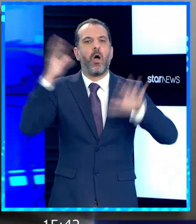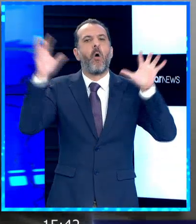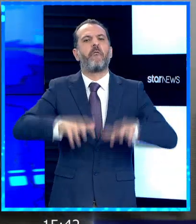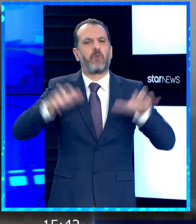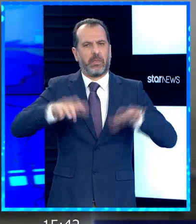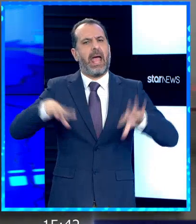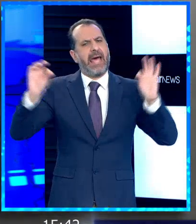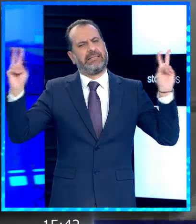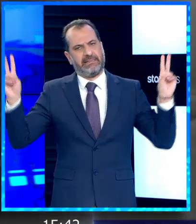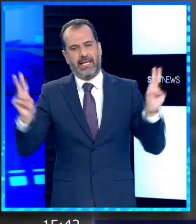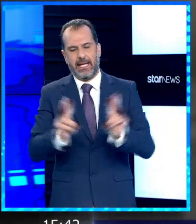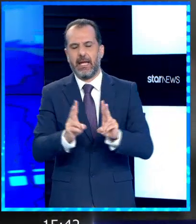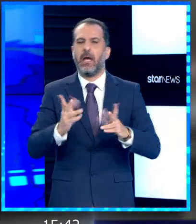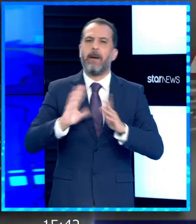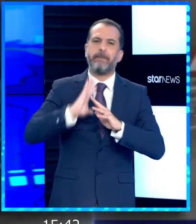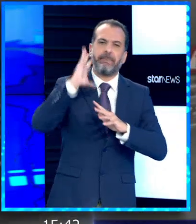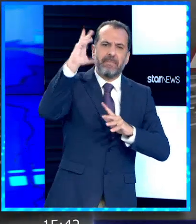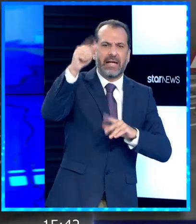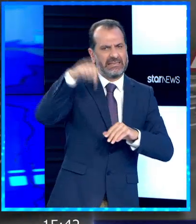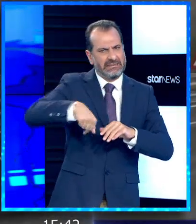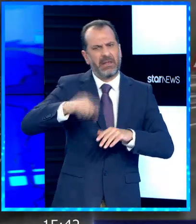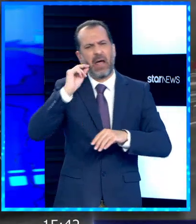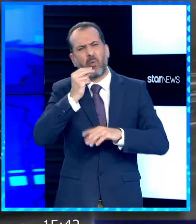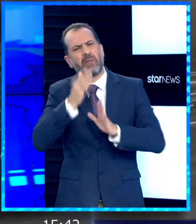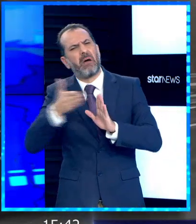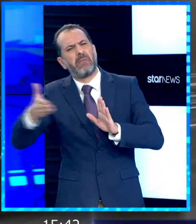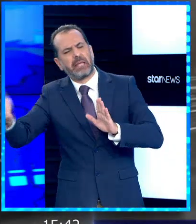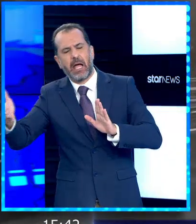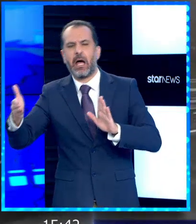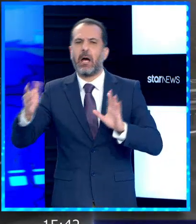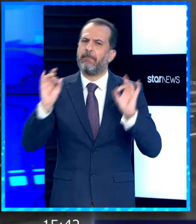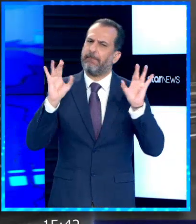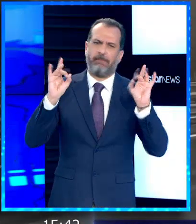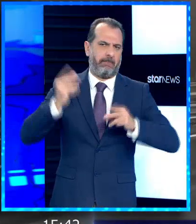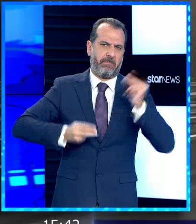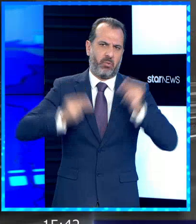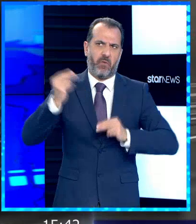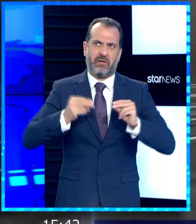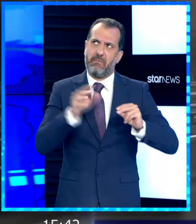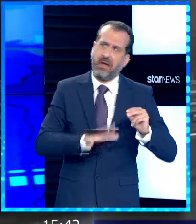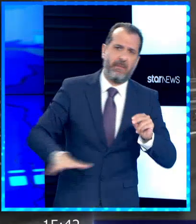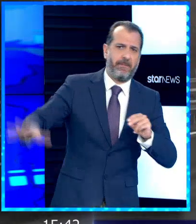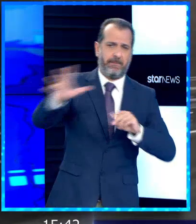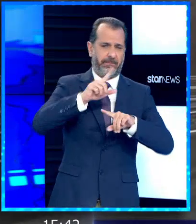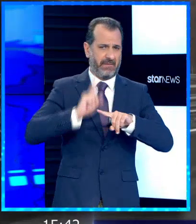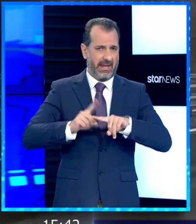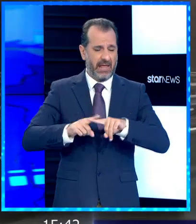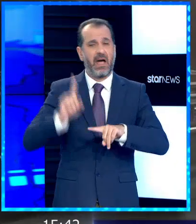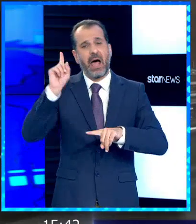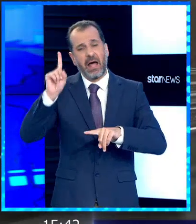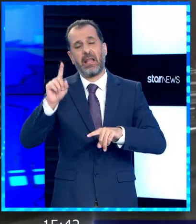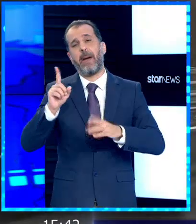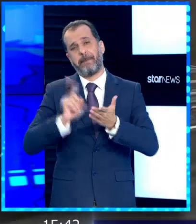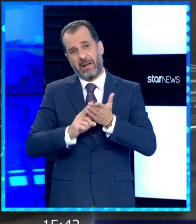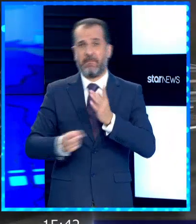έχει σαν αποτέλεσμα ουσιαστικά μέχρι και αργά το απόγευμα να μην έχουμε κανένα πρόβλημα σε καμία περιοχή της χώρας. Εκείνο που πρέπει να